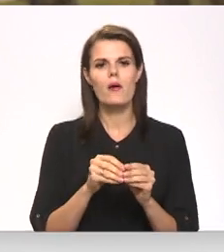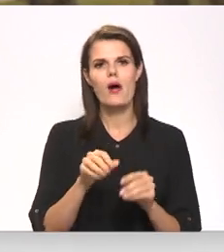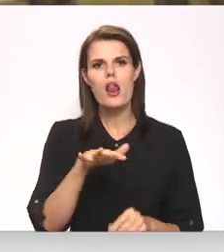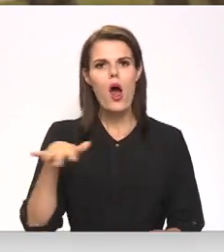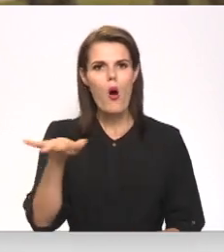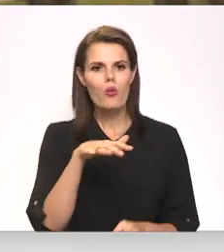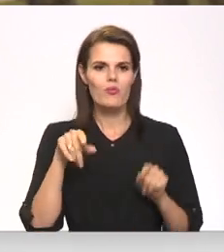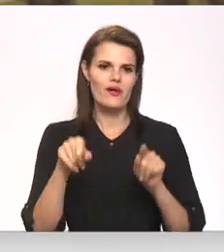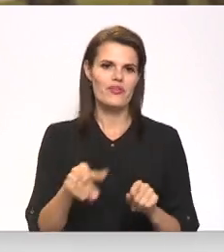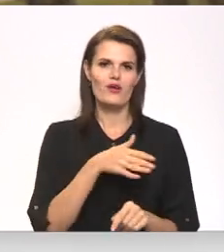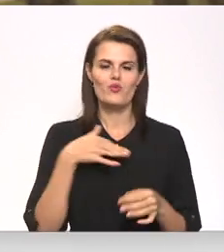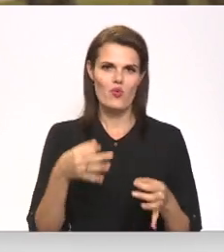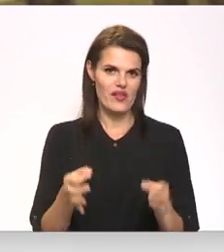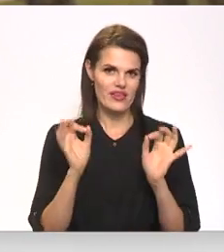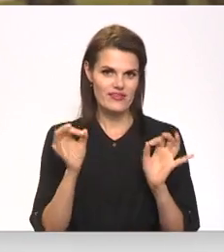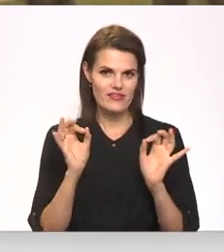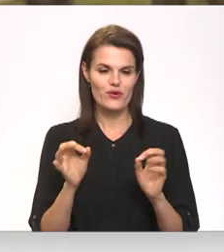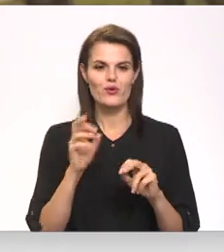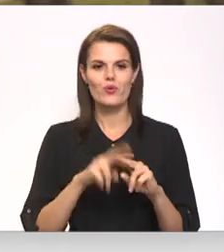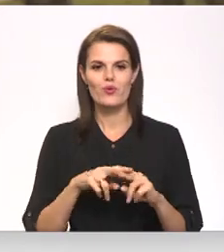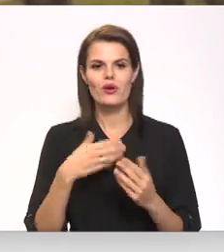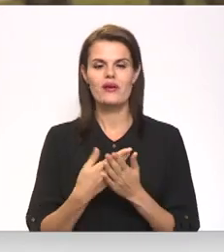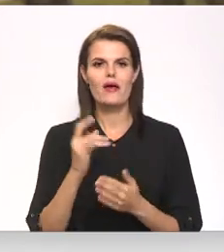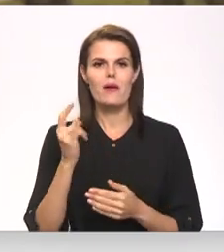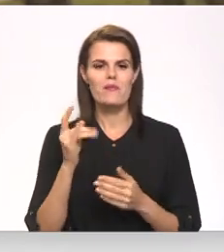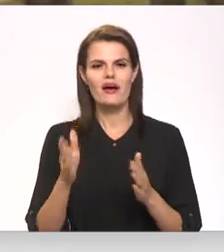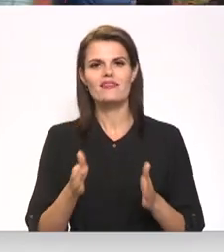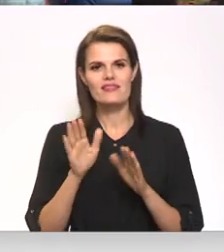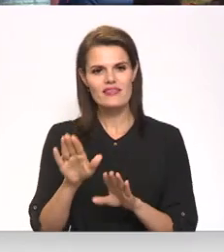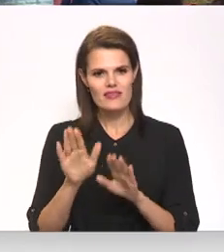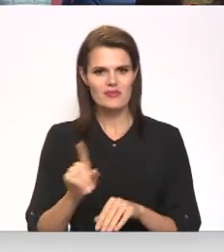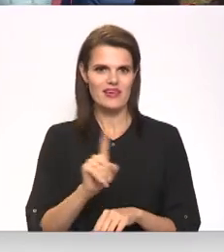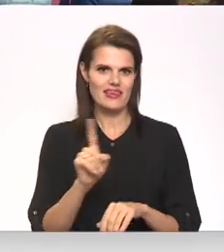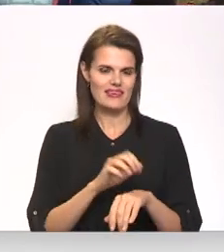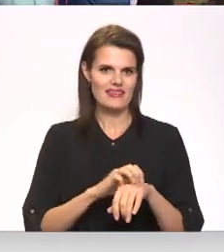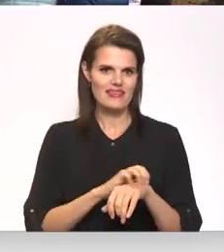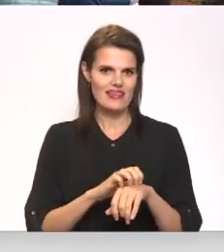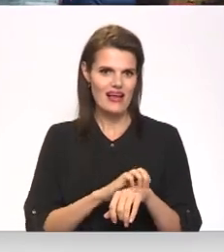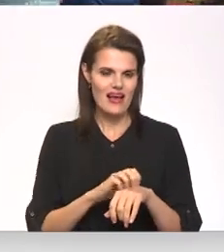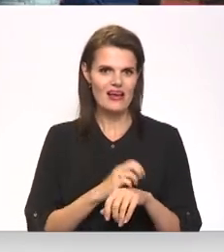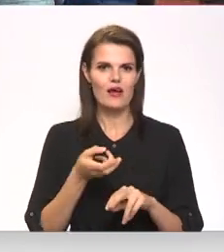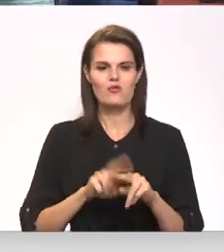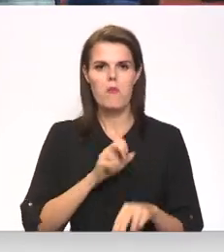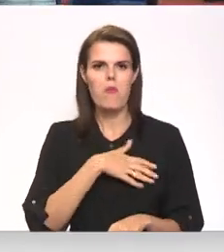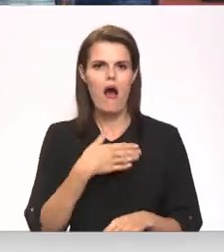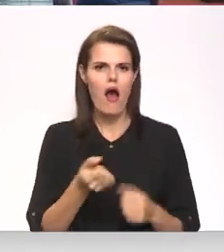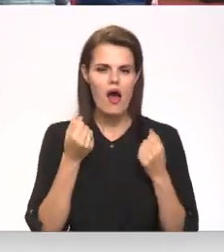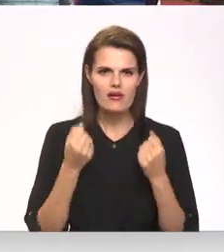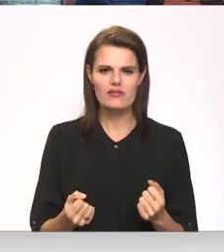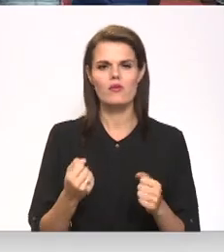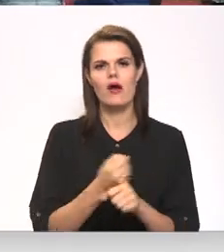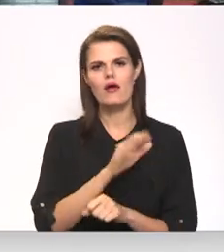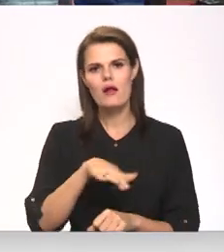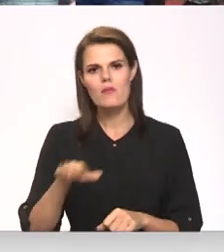rotaļlaukumiņš. Jā, tas ir ļoti, ļoti svarīgi. Un, jo bērns nokļūst slimnīcā, protams, ka viņam ir stress un visādi pārdzīvojumi gan bērnam, gan